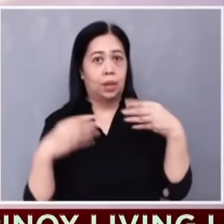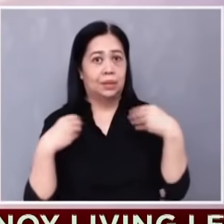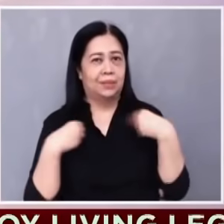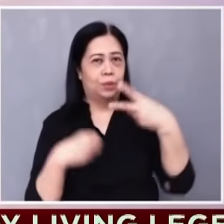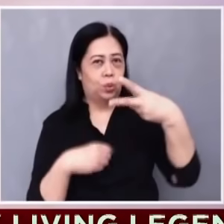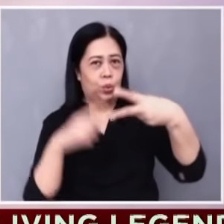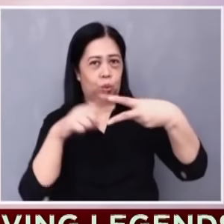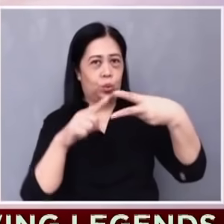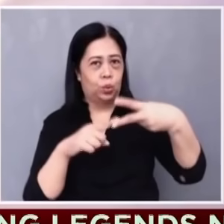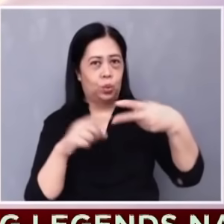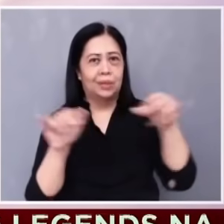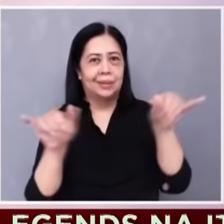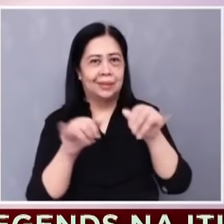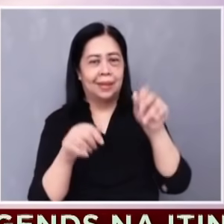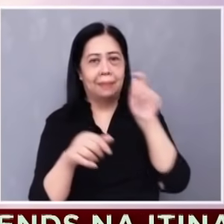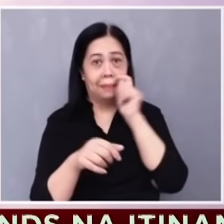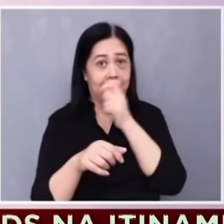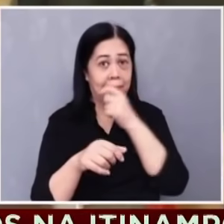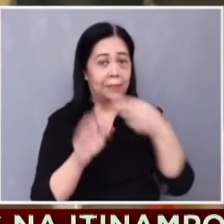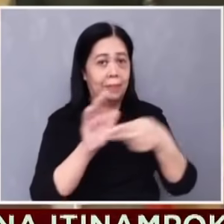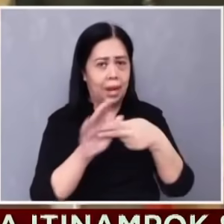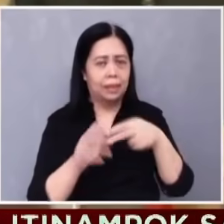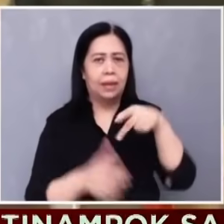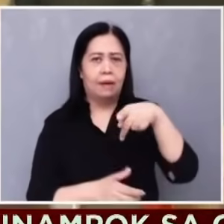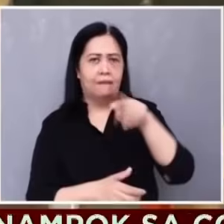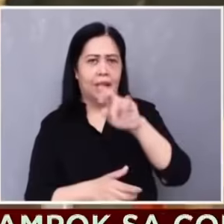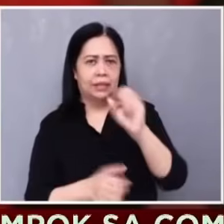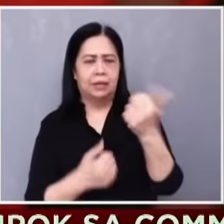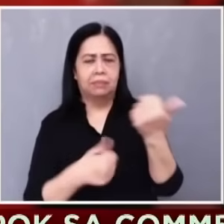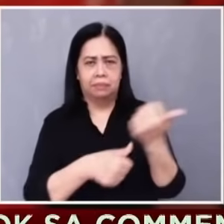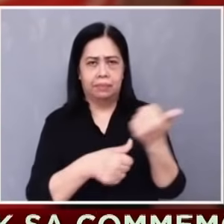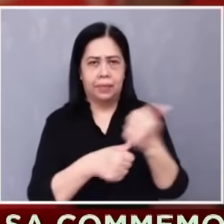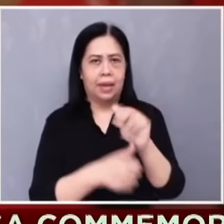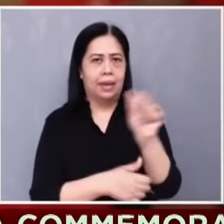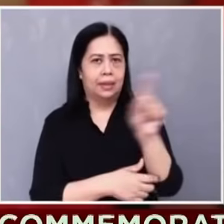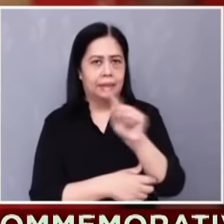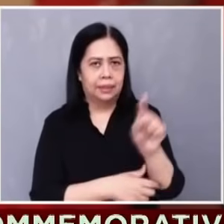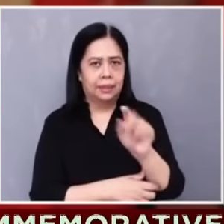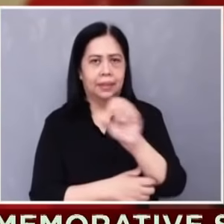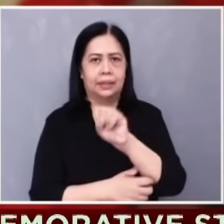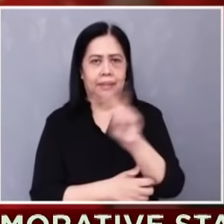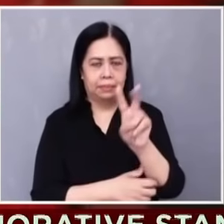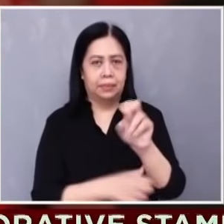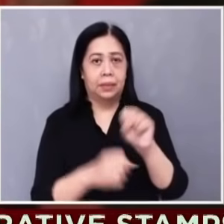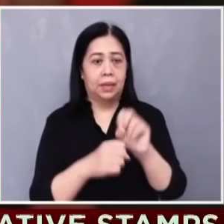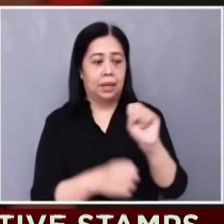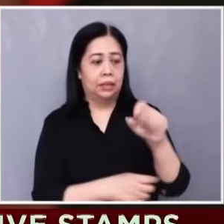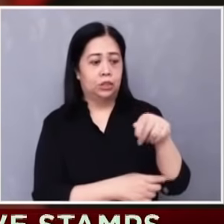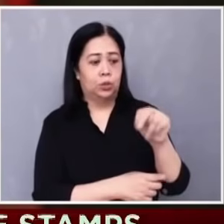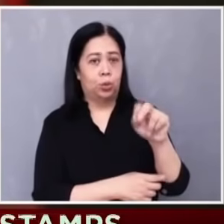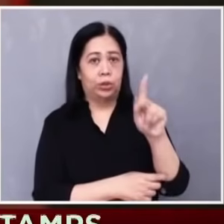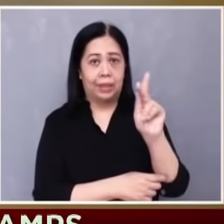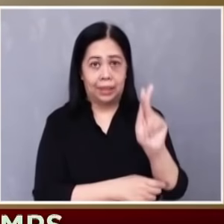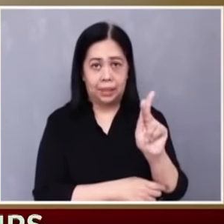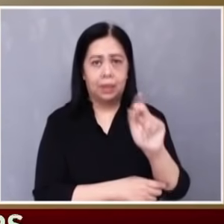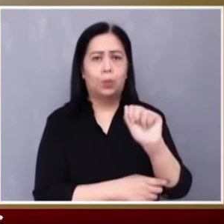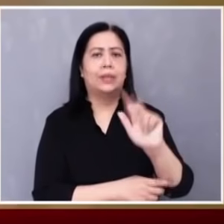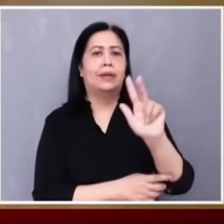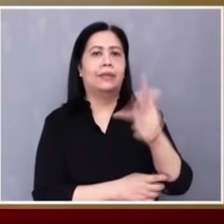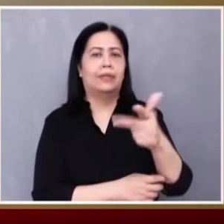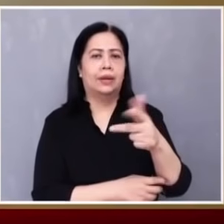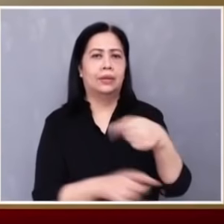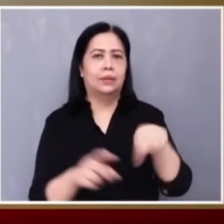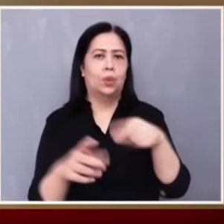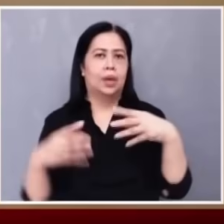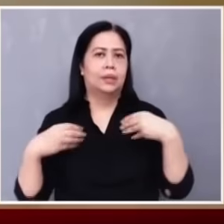ng kaparehong brand ang Pfizer, AstraZeneca at Sinovac. Habang ang Sputnik Light, pwedeng 3 dose sa mga tumanggap ng